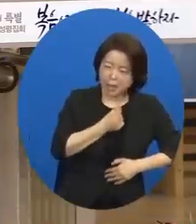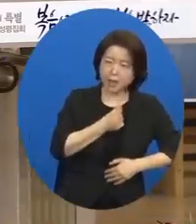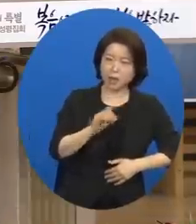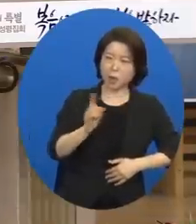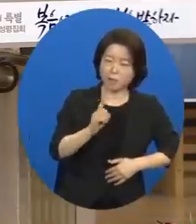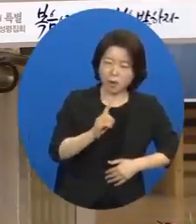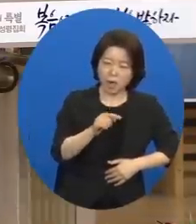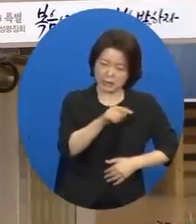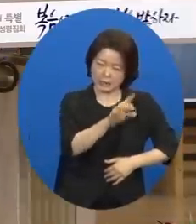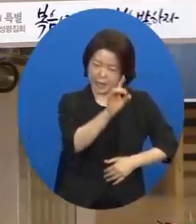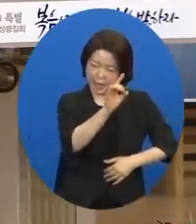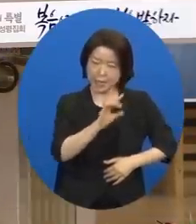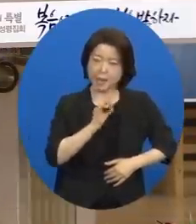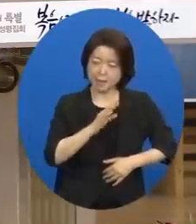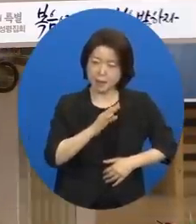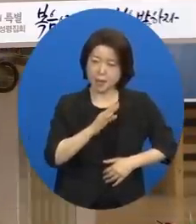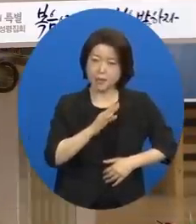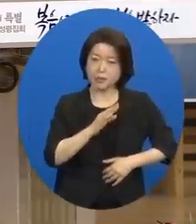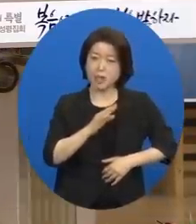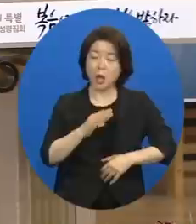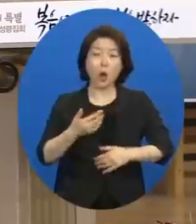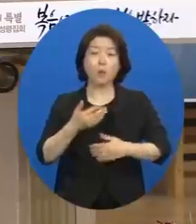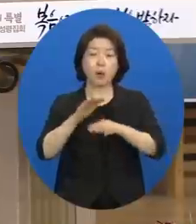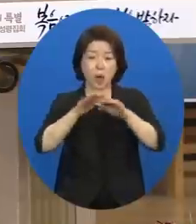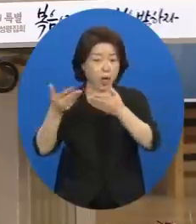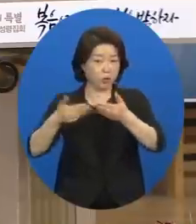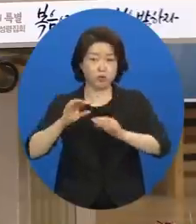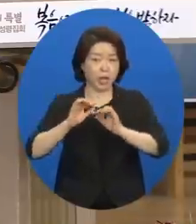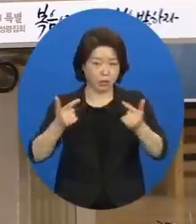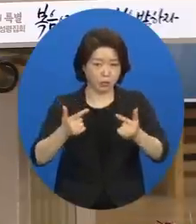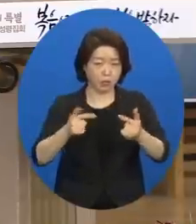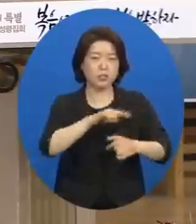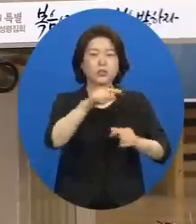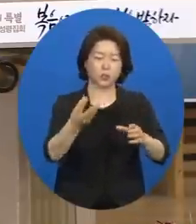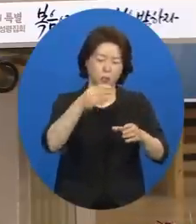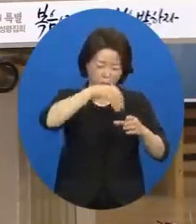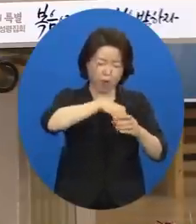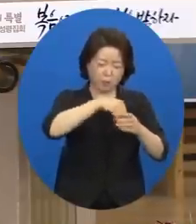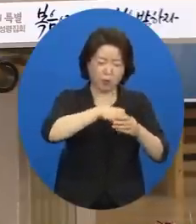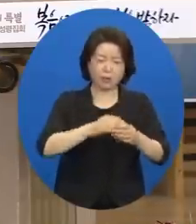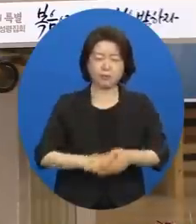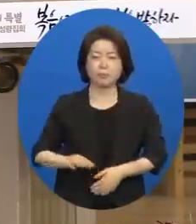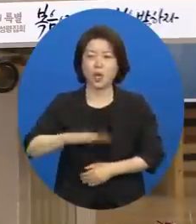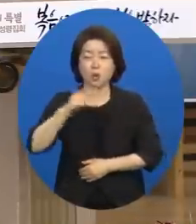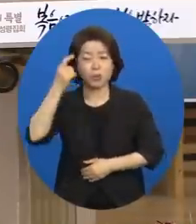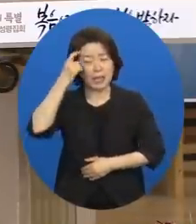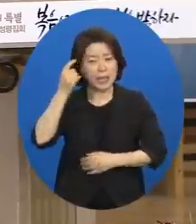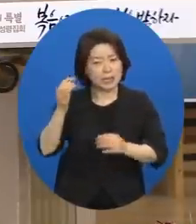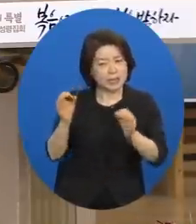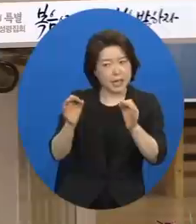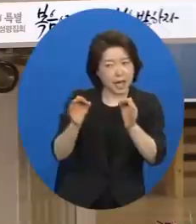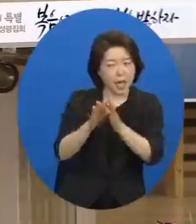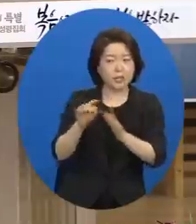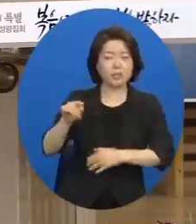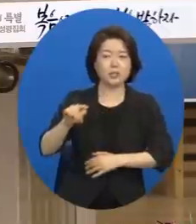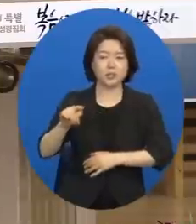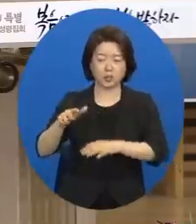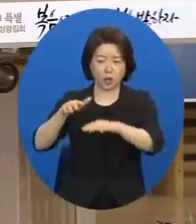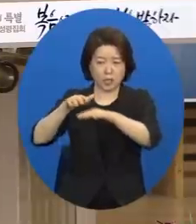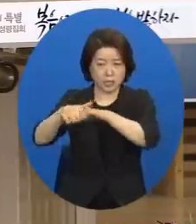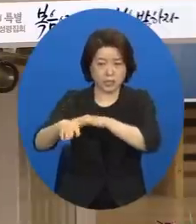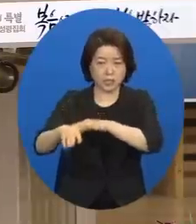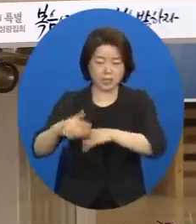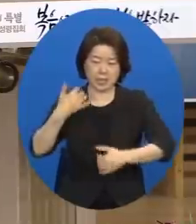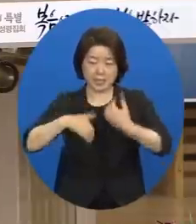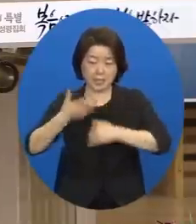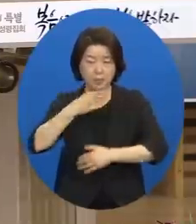내지는 이것만을 말하는 게 아니라 물론 그걸 포함하지만 주님은 우리가 상상하는 그런 유의 기쁜 소식